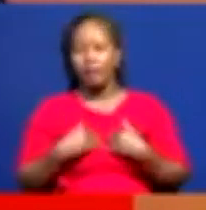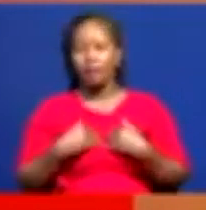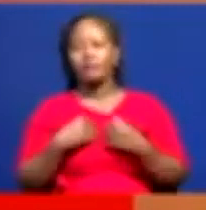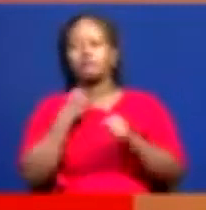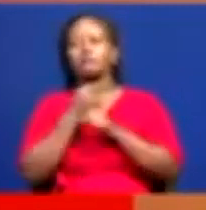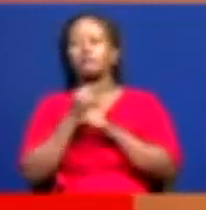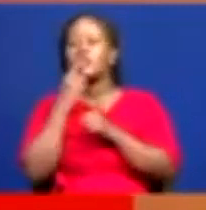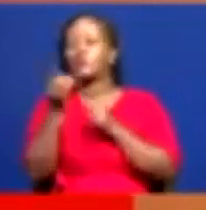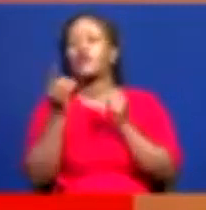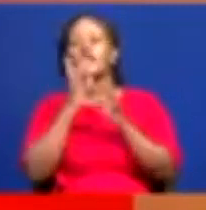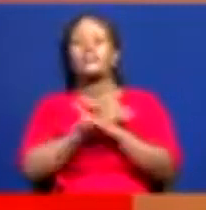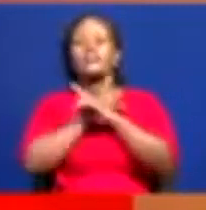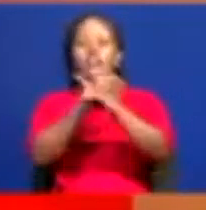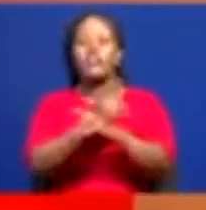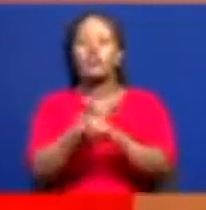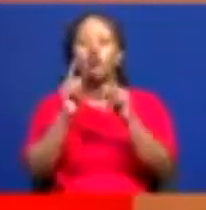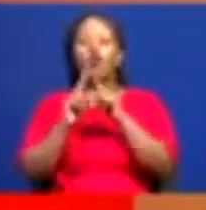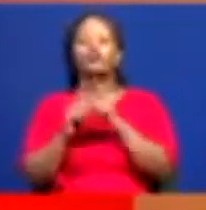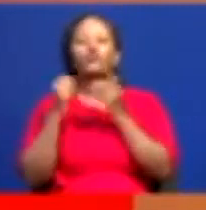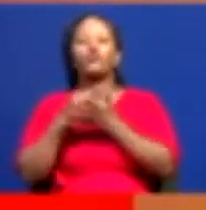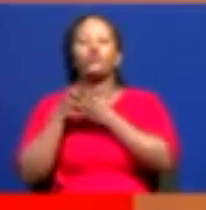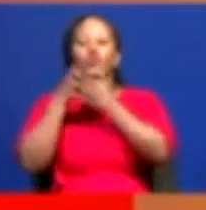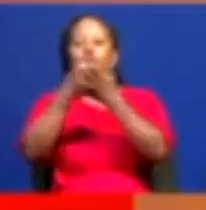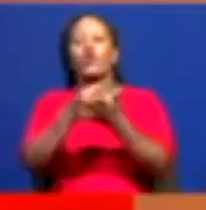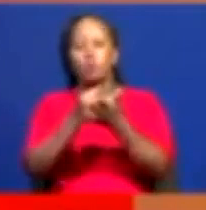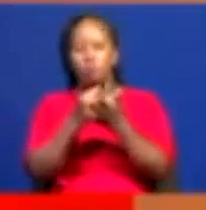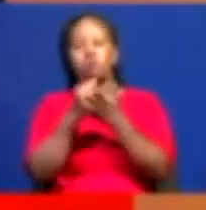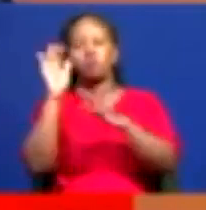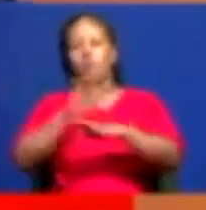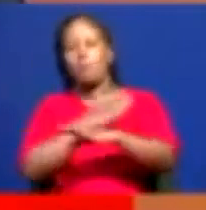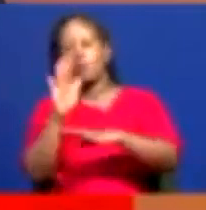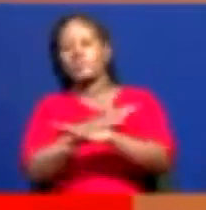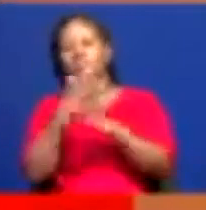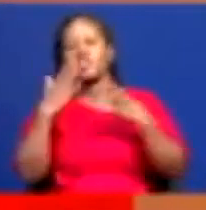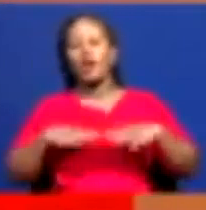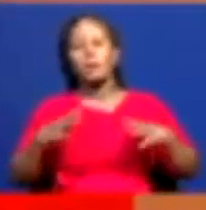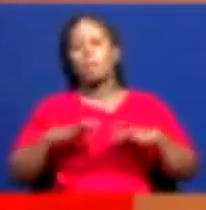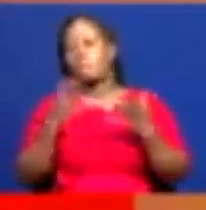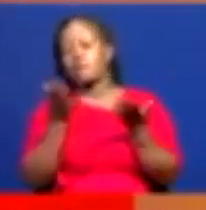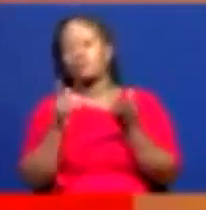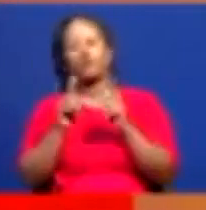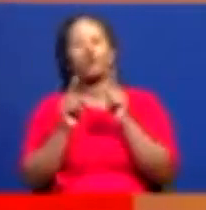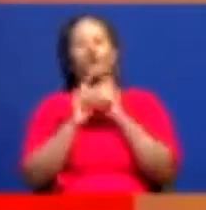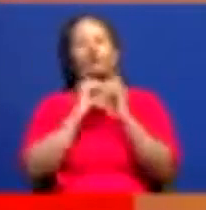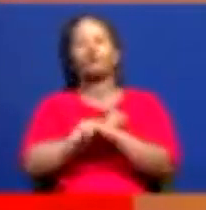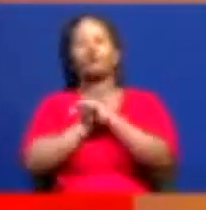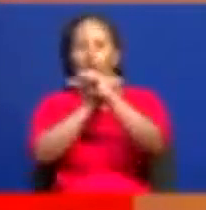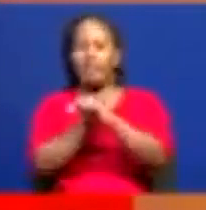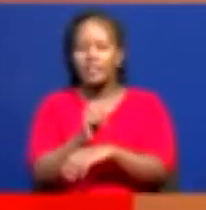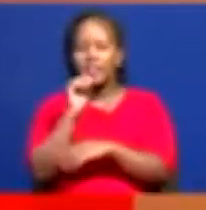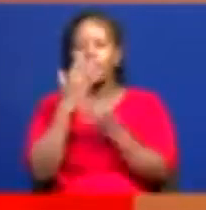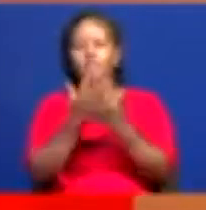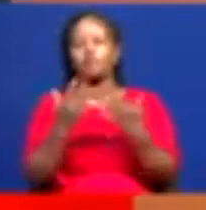ama kutetea, kusaidia kutetea wasanii ama intellectual, to protect the intellectual property of